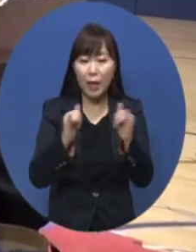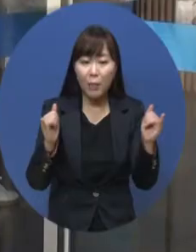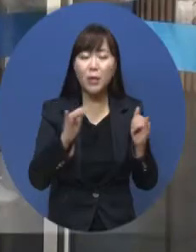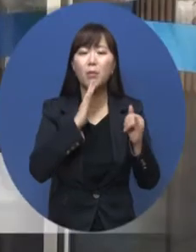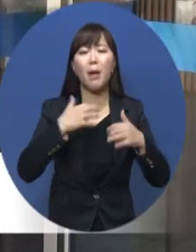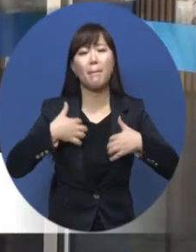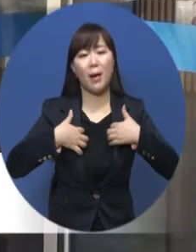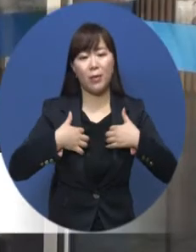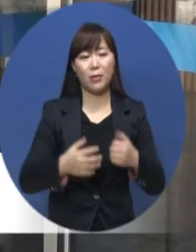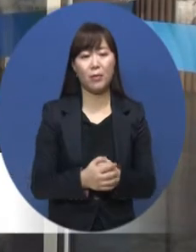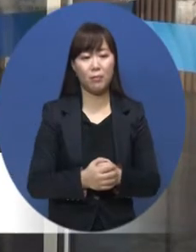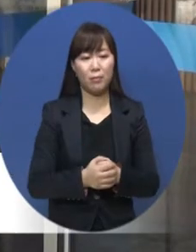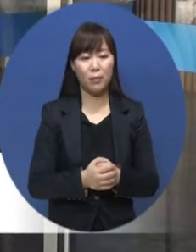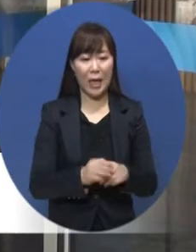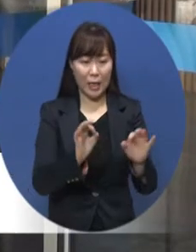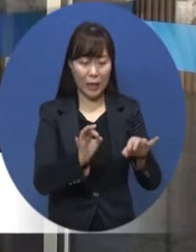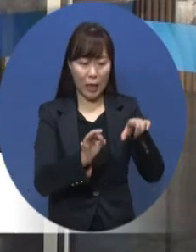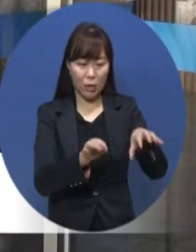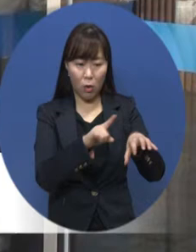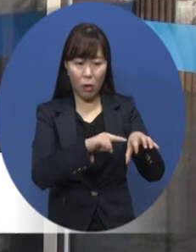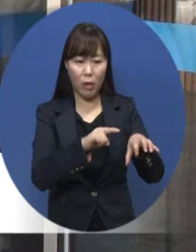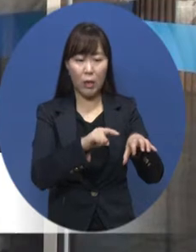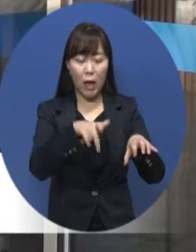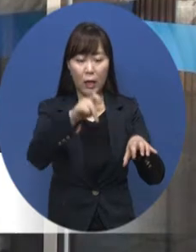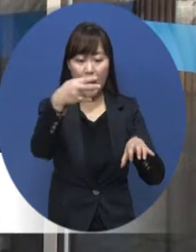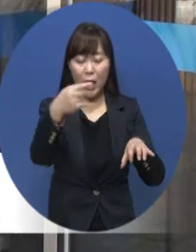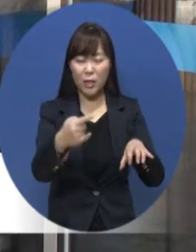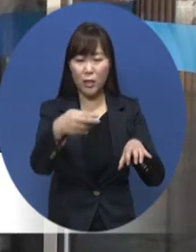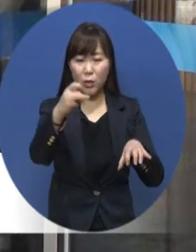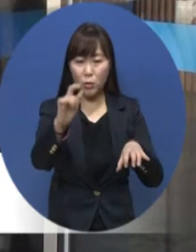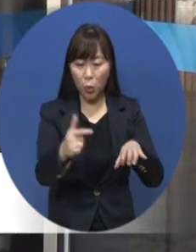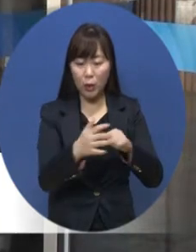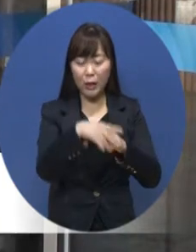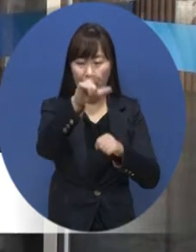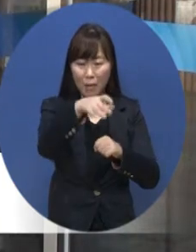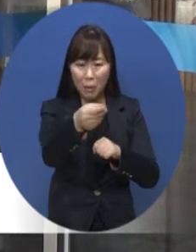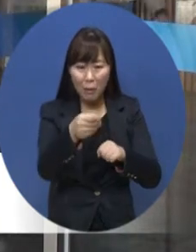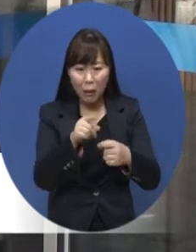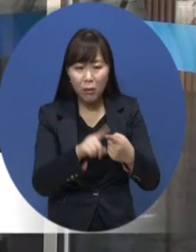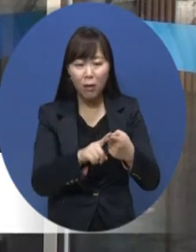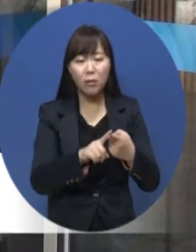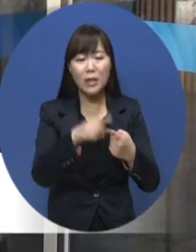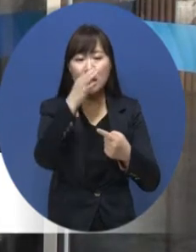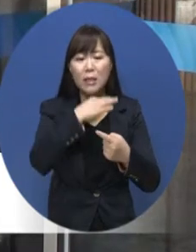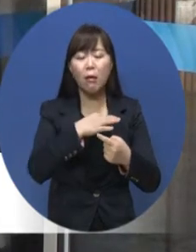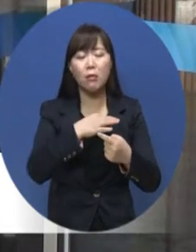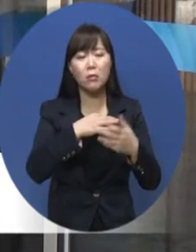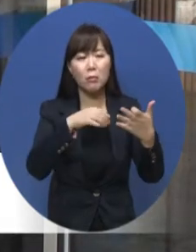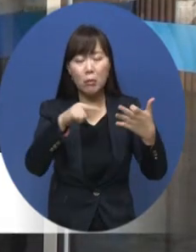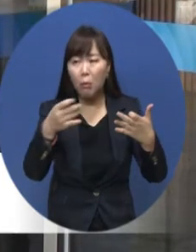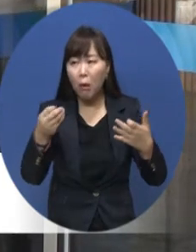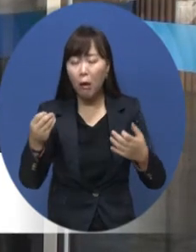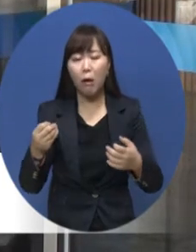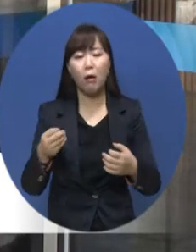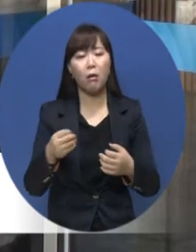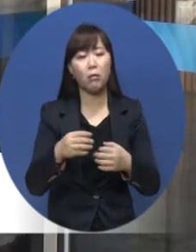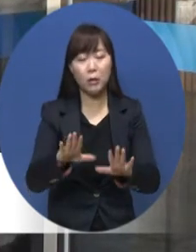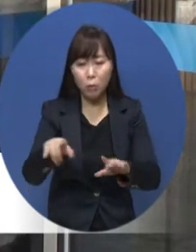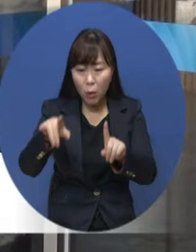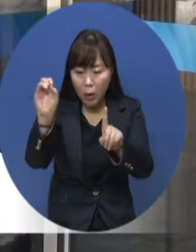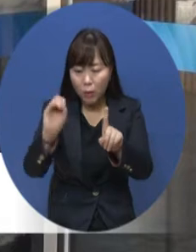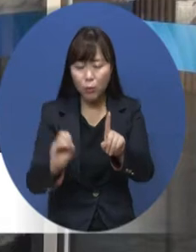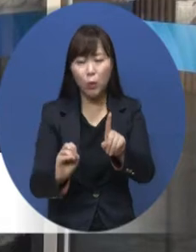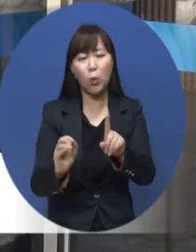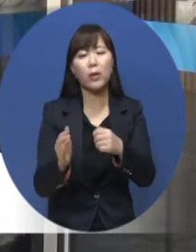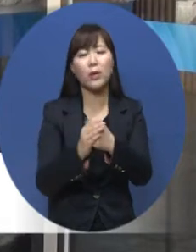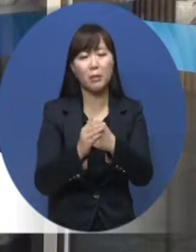없는데요. 은행에서 카드로 오늘 쓰고 있는데 연 19.몇% 너무 비싸요. 여기 1% 지금